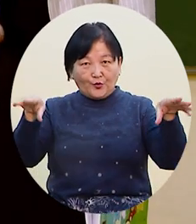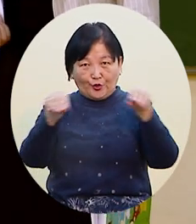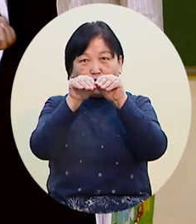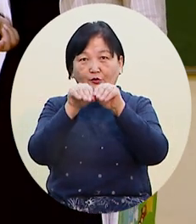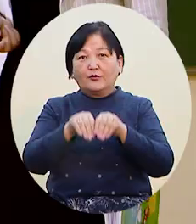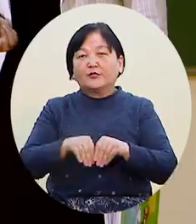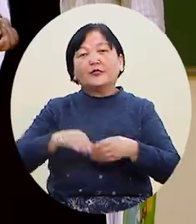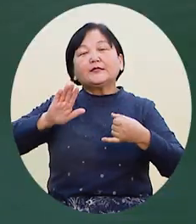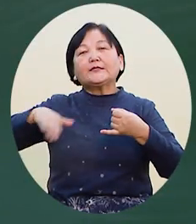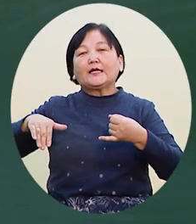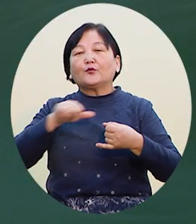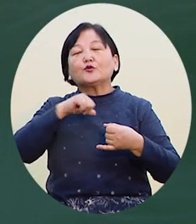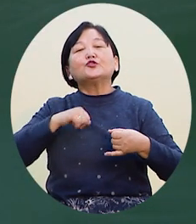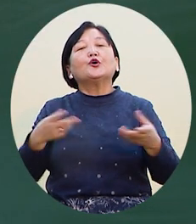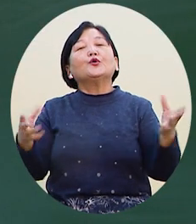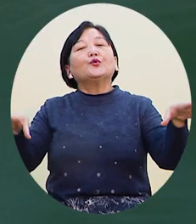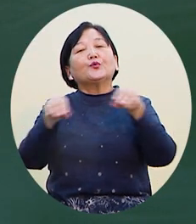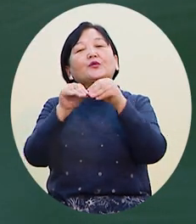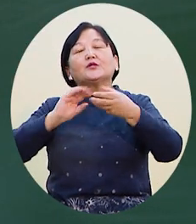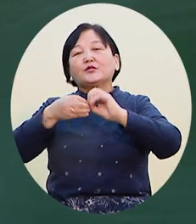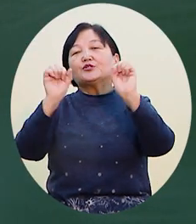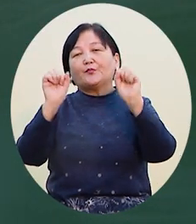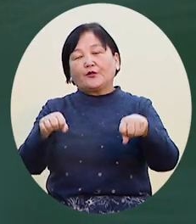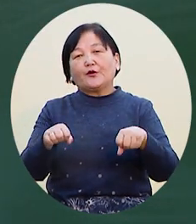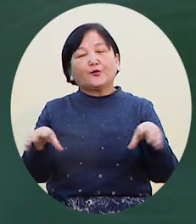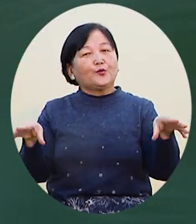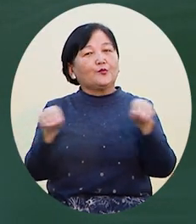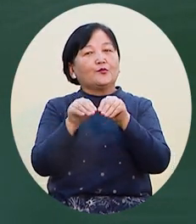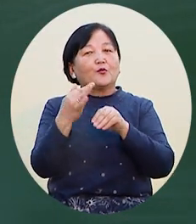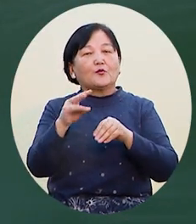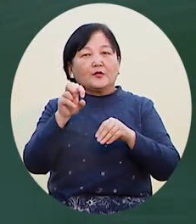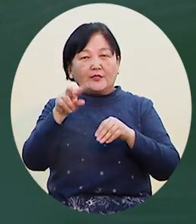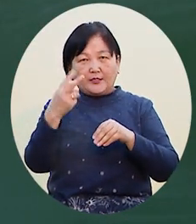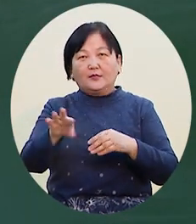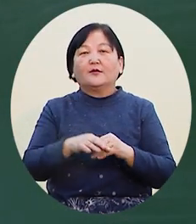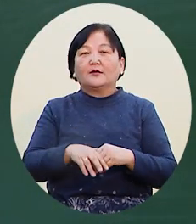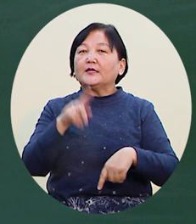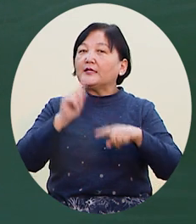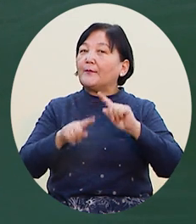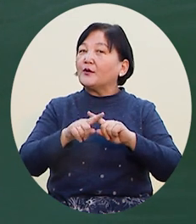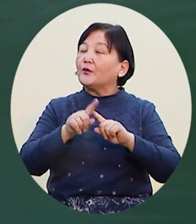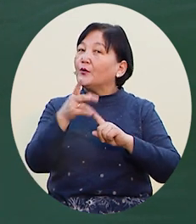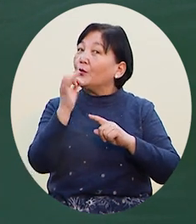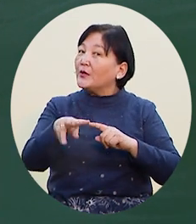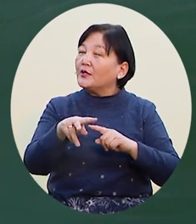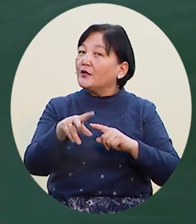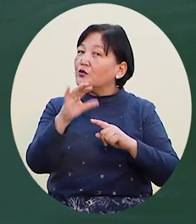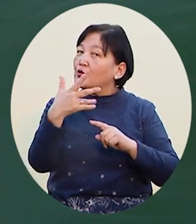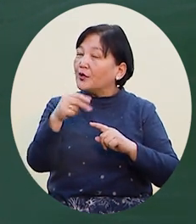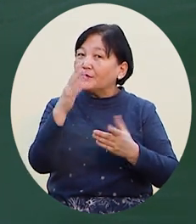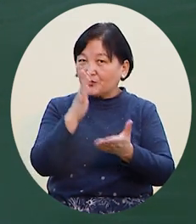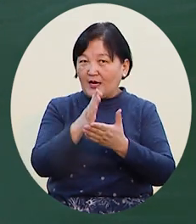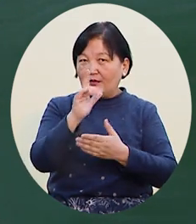дээр болохоор биднэрт ямар зүйл нь сургамжтай, аль нь биднэрт амжилт хэрэгтэй тэр зүйл дээр нь дүгнэлт